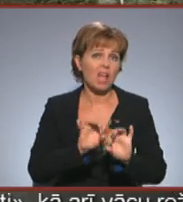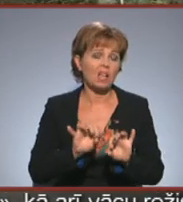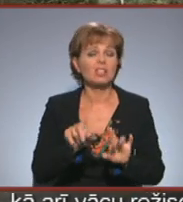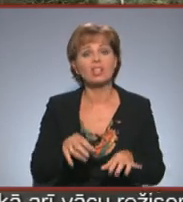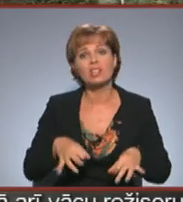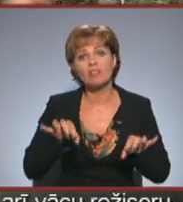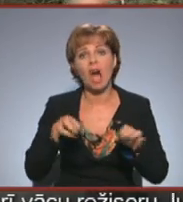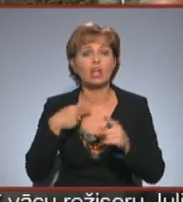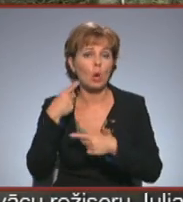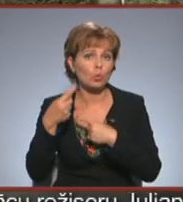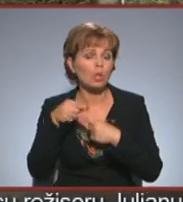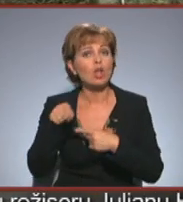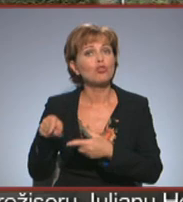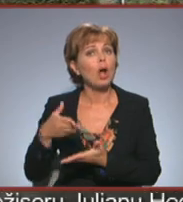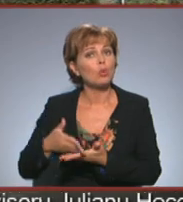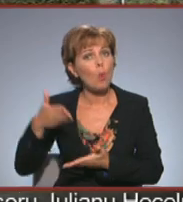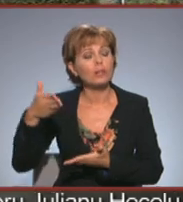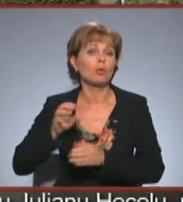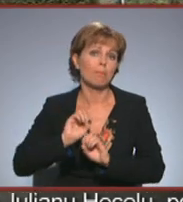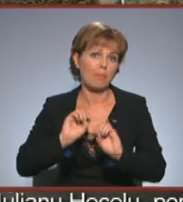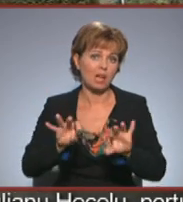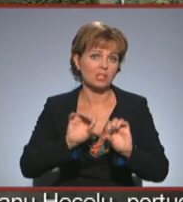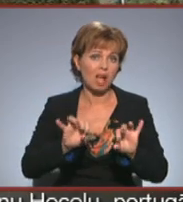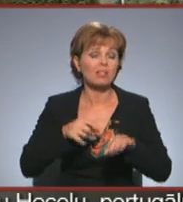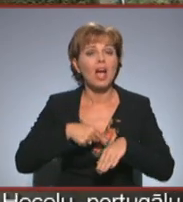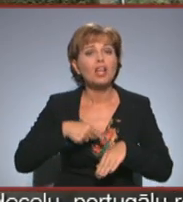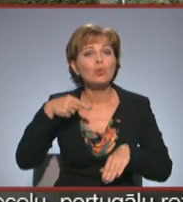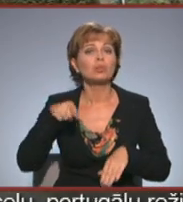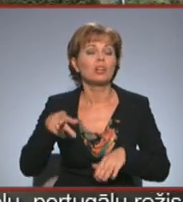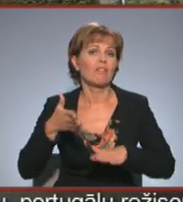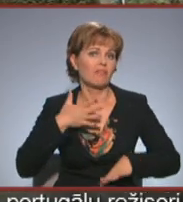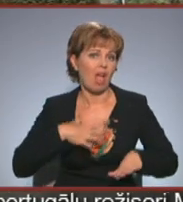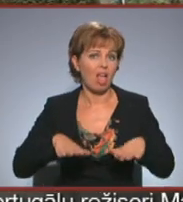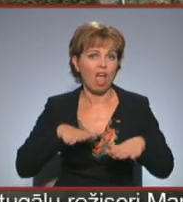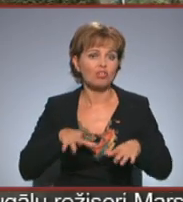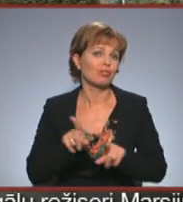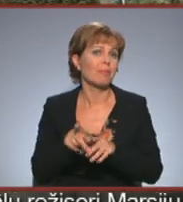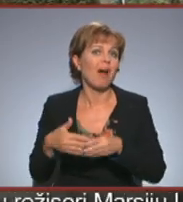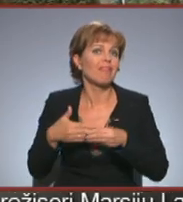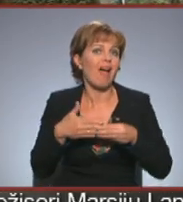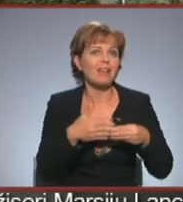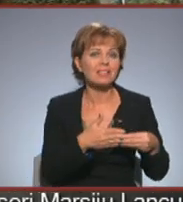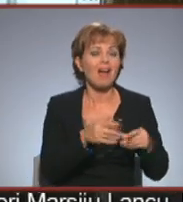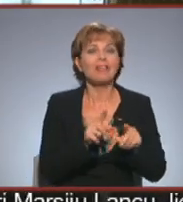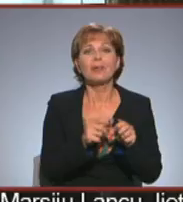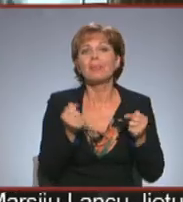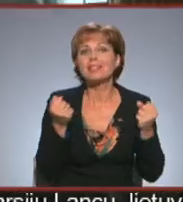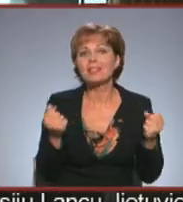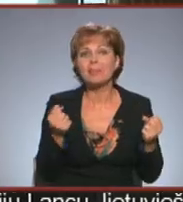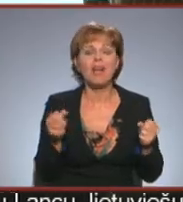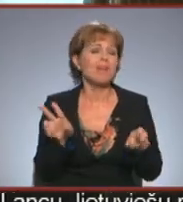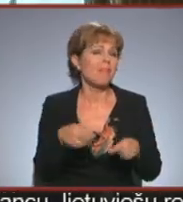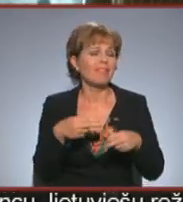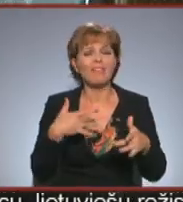svarīgi runāt par šo notikumu, pastāstīt par to. Es jūtos, it kā šī vēlēšanās mani nestu un stiprinātu. Man nav jātēlo